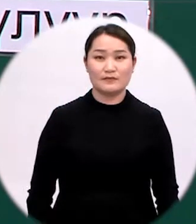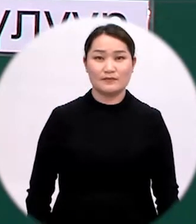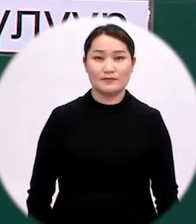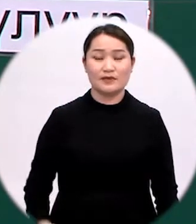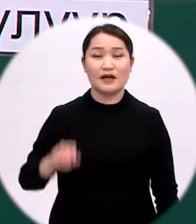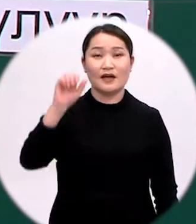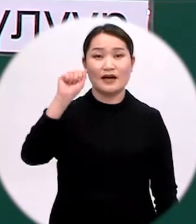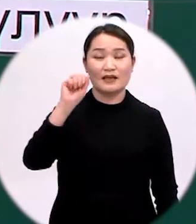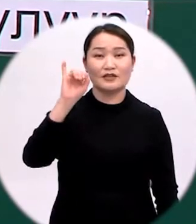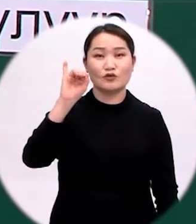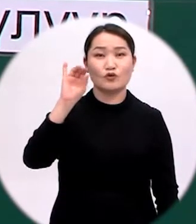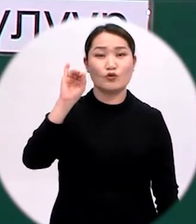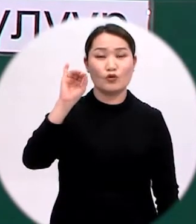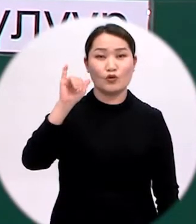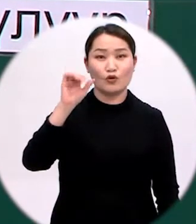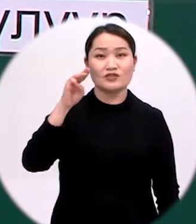Ayosh.